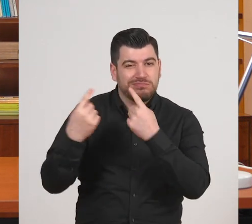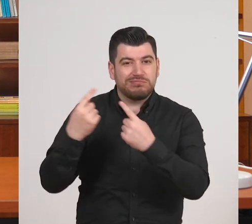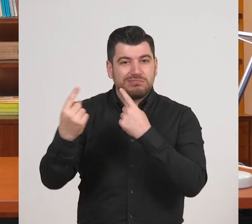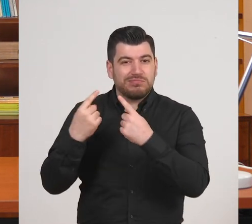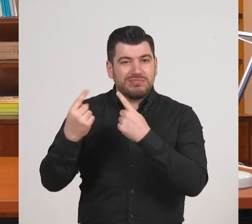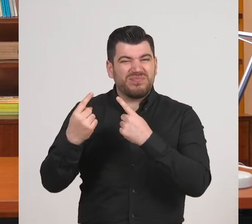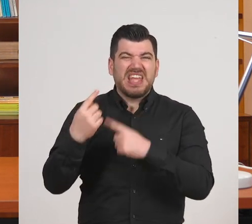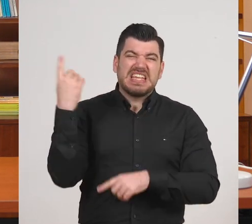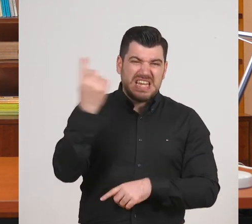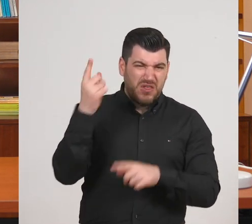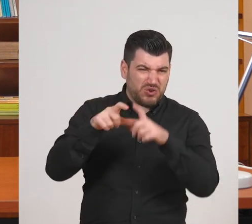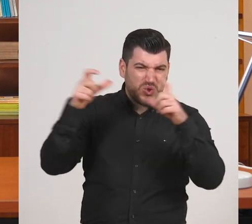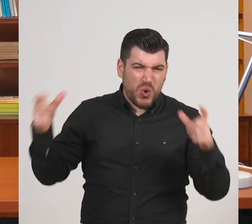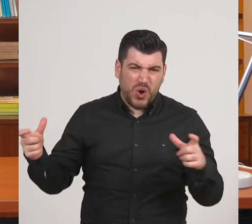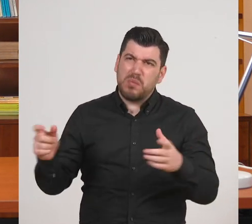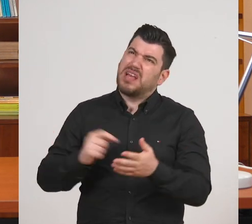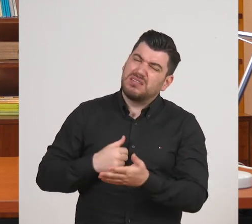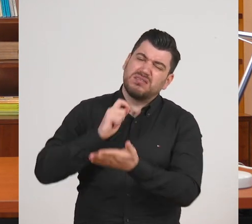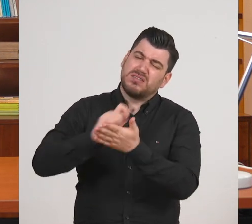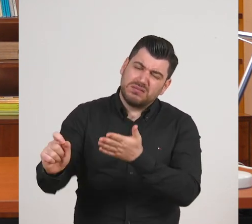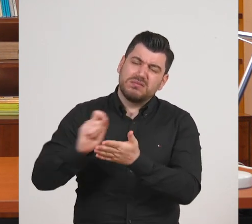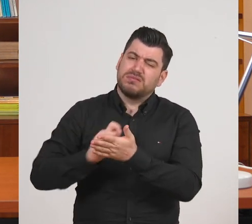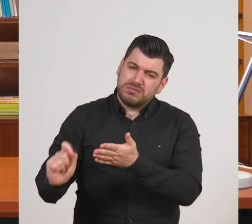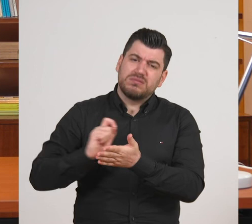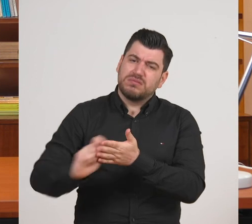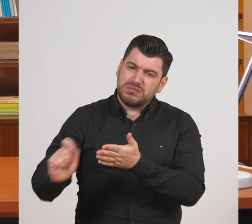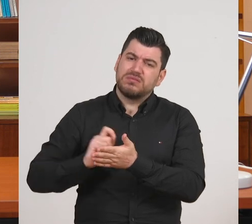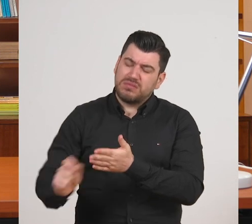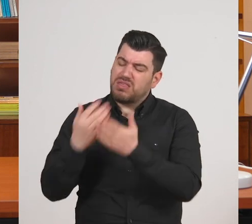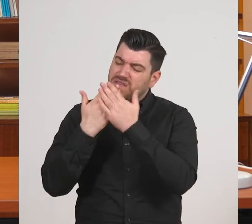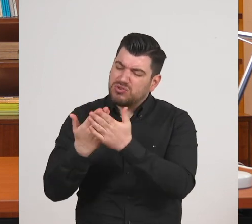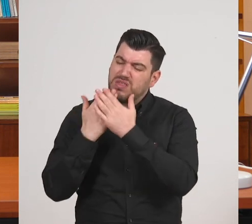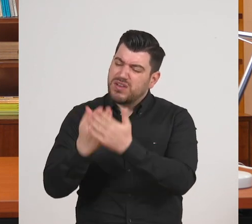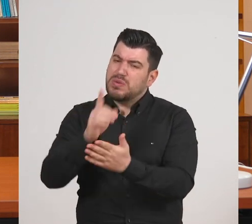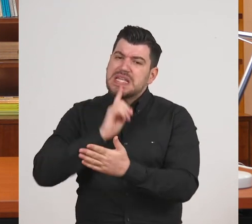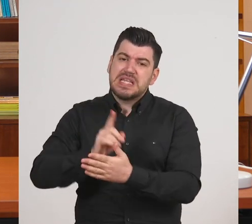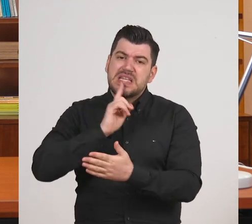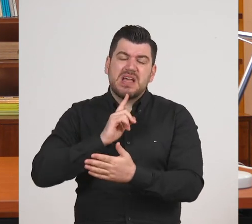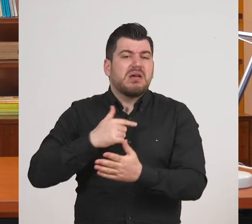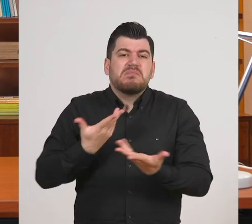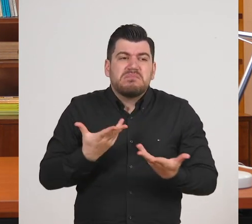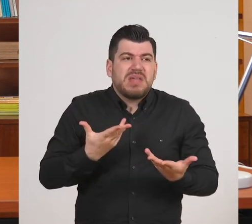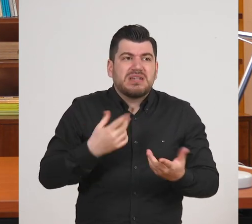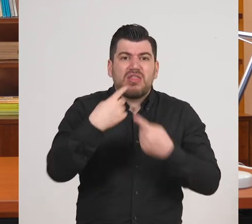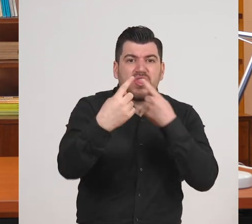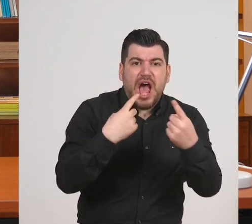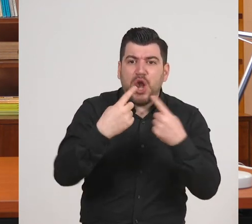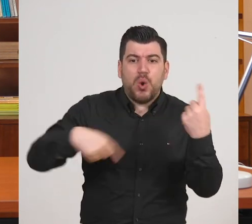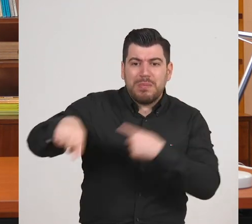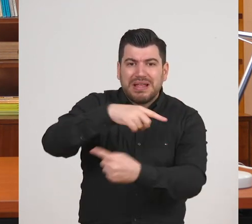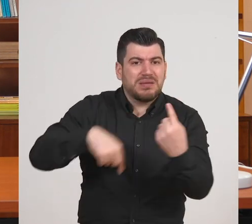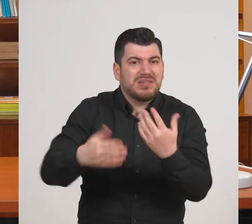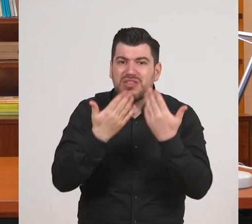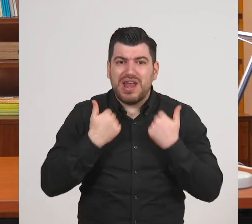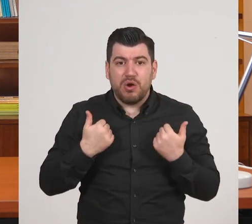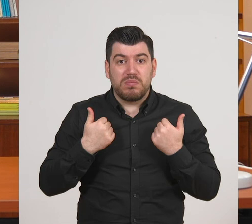στο σχολείο. Δεν δίνουμε μεγάλη σημασία, κοιτάμε να γράφουμε, να διαβάζουμε ξανά τα ίδια. Δεν αφήνουμε να μιλήσουν πολύ τα